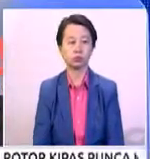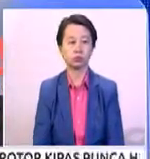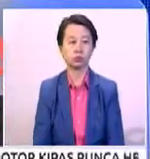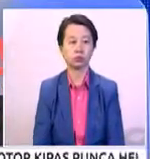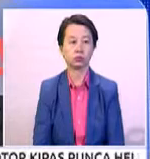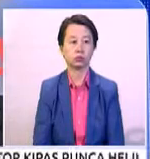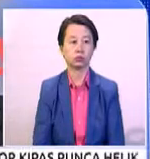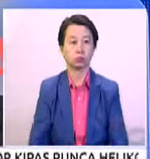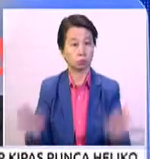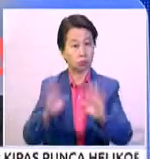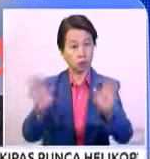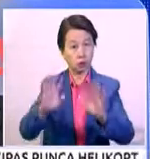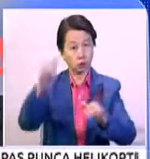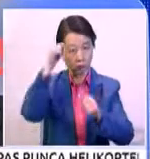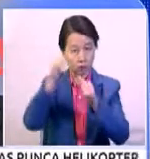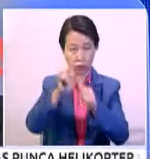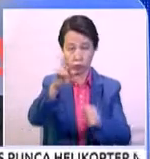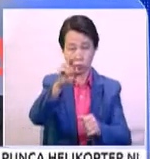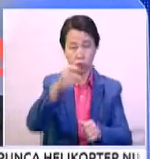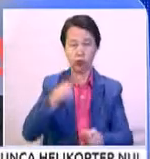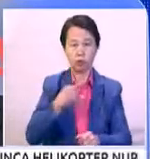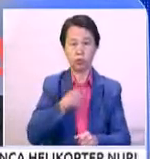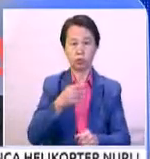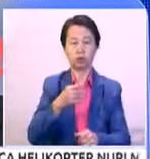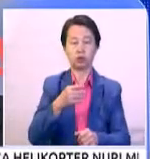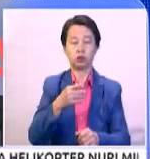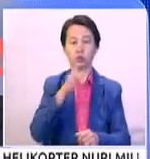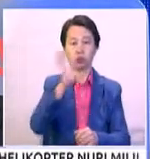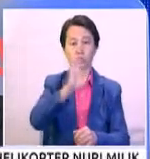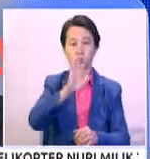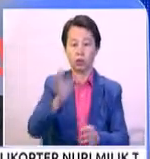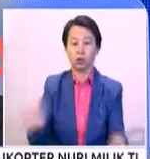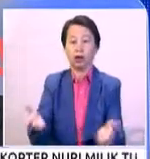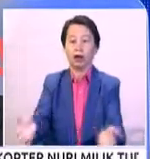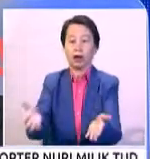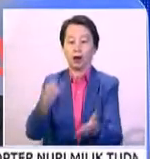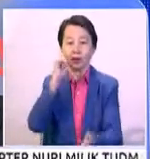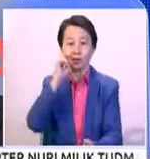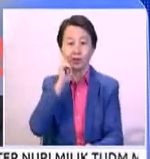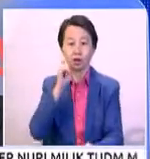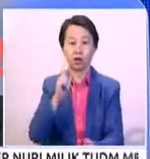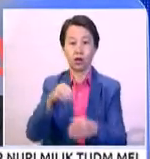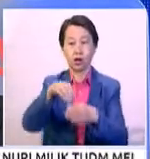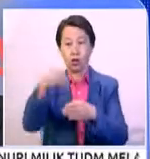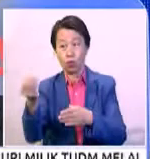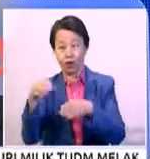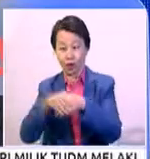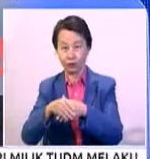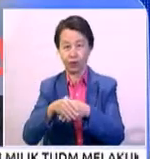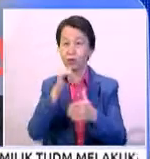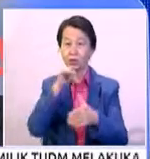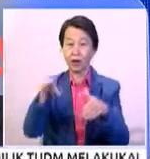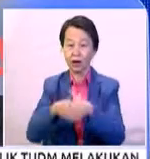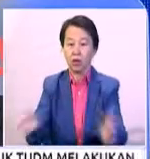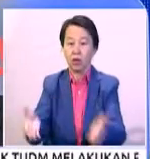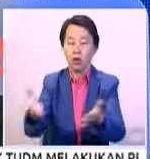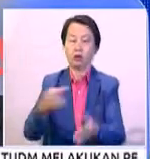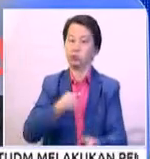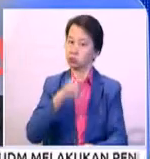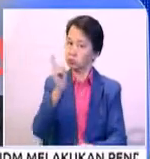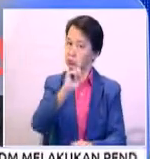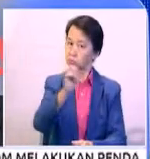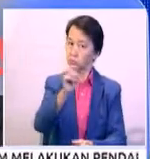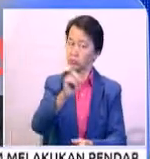Jangan diingat ya, kita bukan menggalakkan seks di luar perkahwinan. Kami di sini